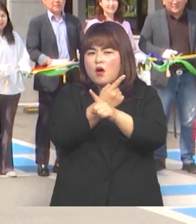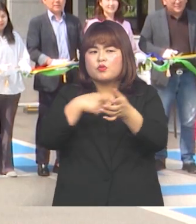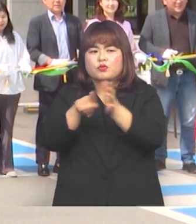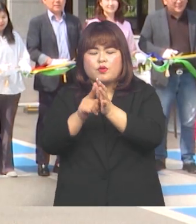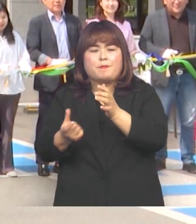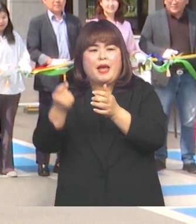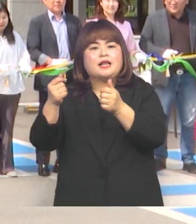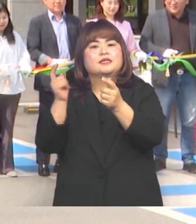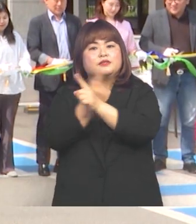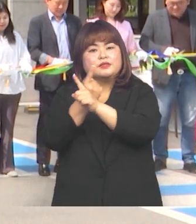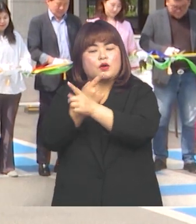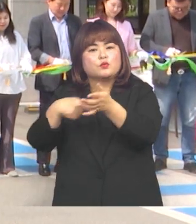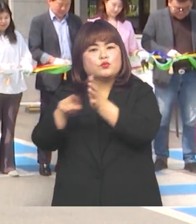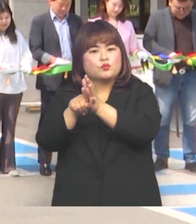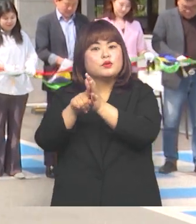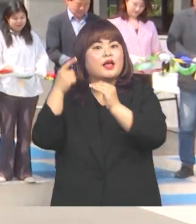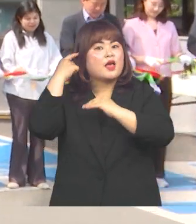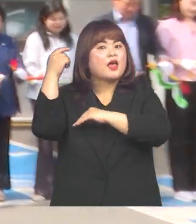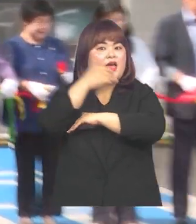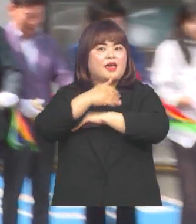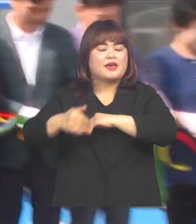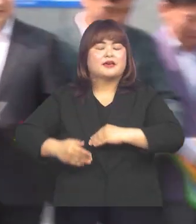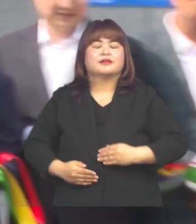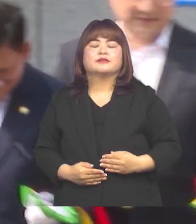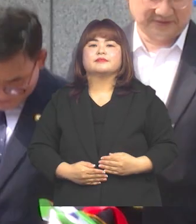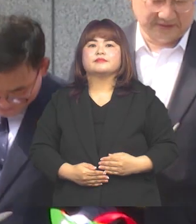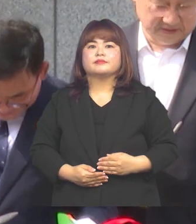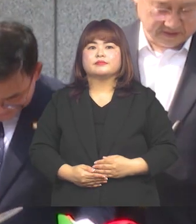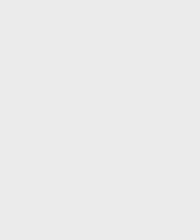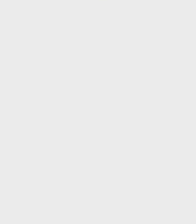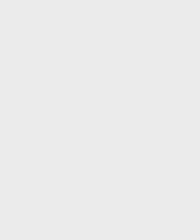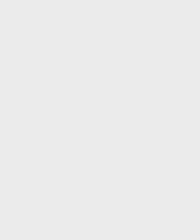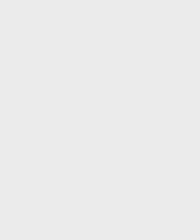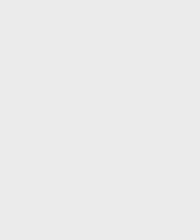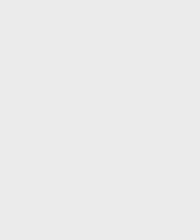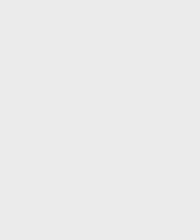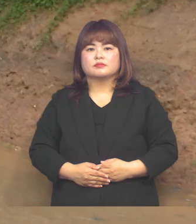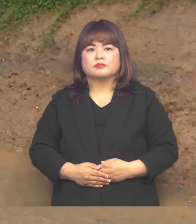등 생태 전환 교육이 진행될 예정입니다.